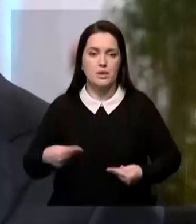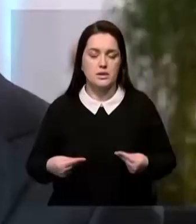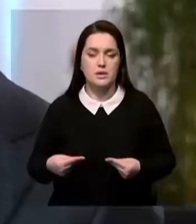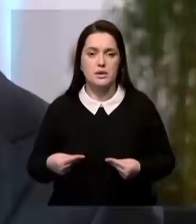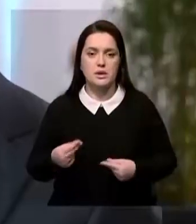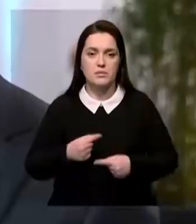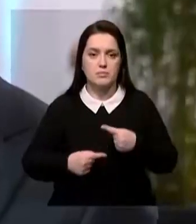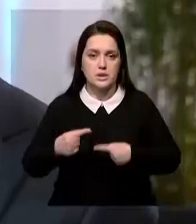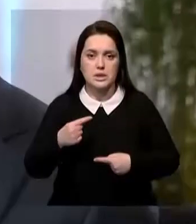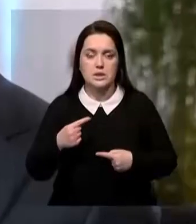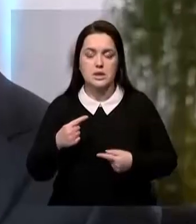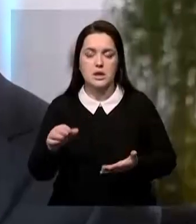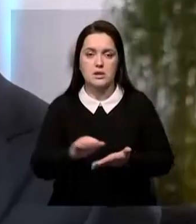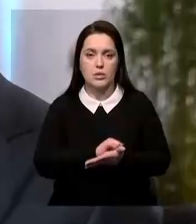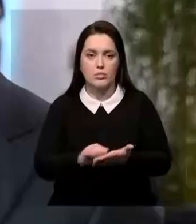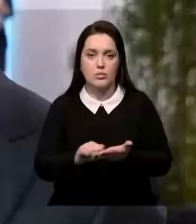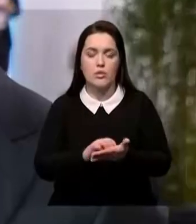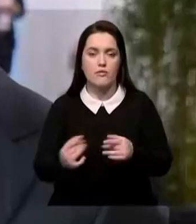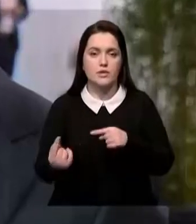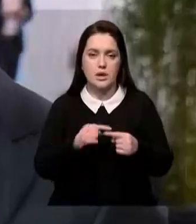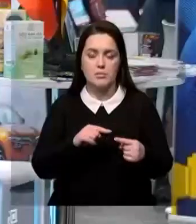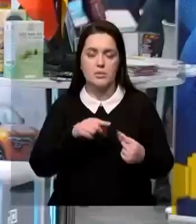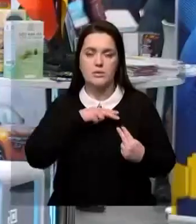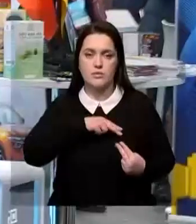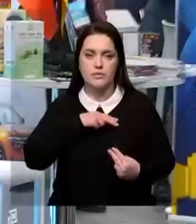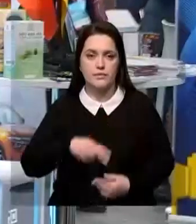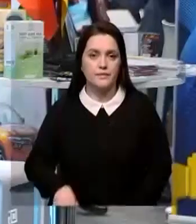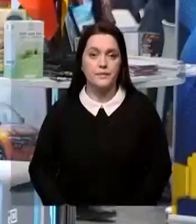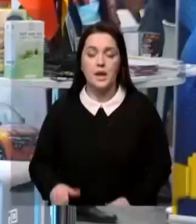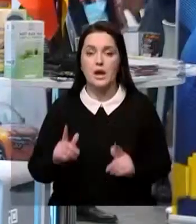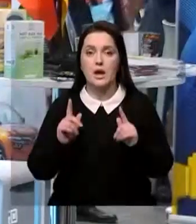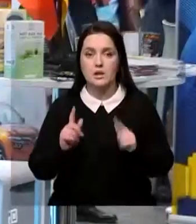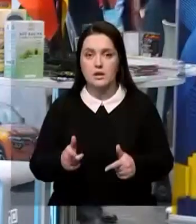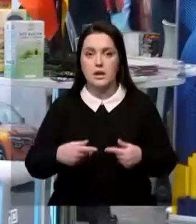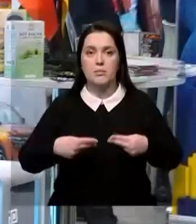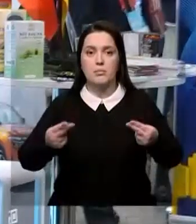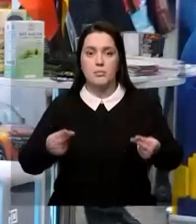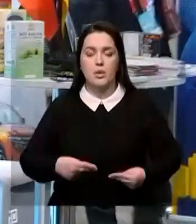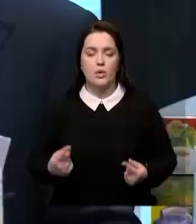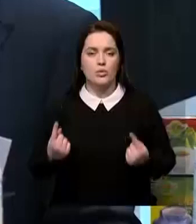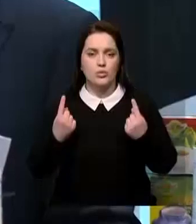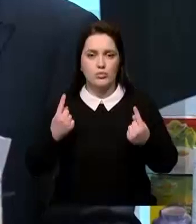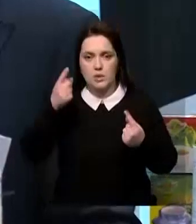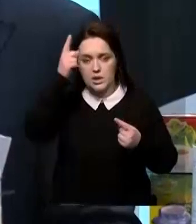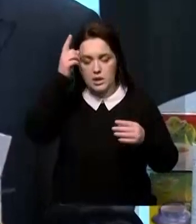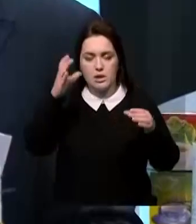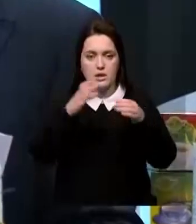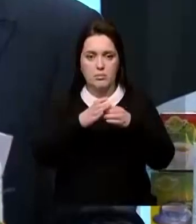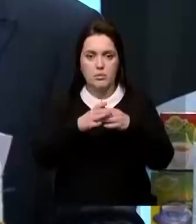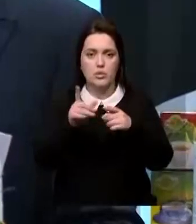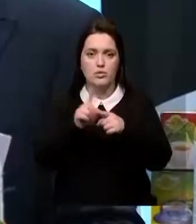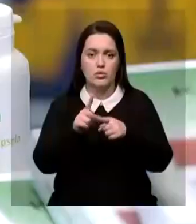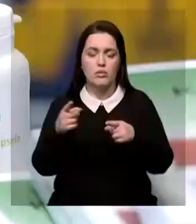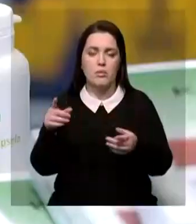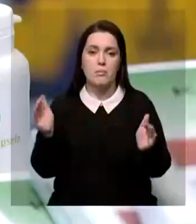непосредственно бизнесовые документы по взаимному сотрудничеству. Соглашение подписано не только с крупными немецкими холдингами, но и с